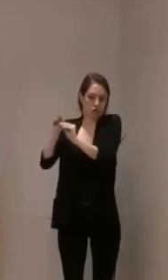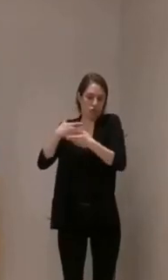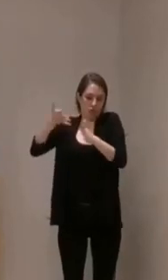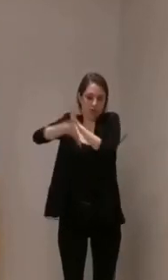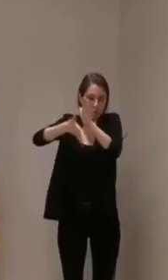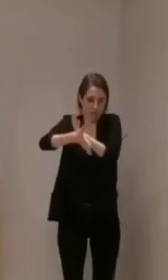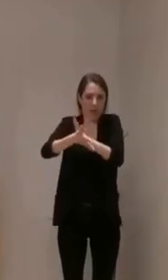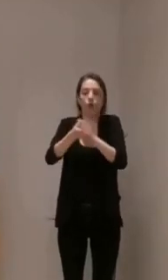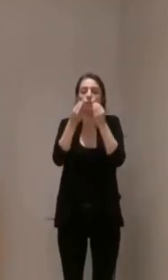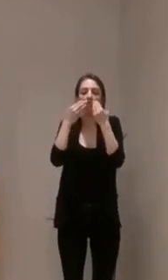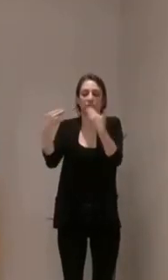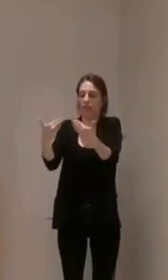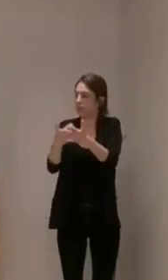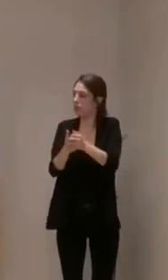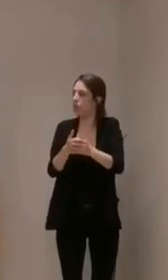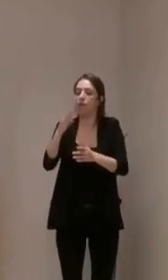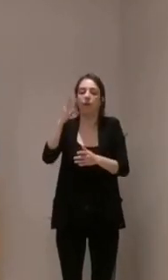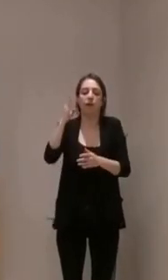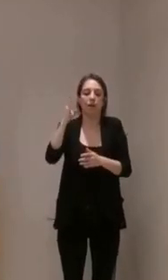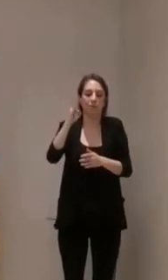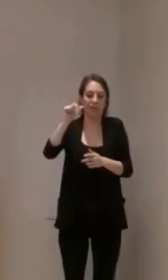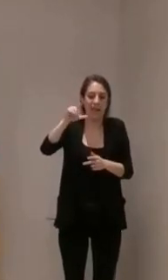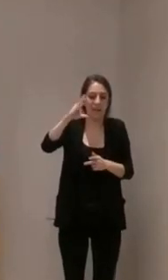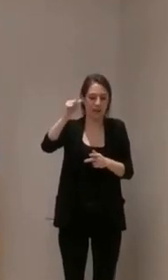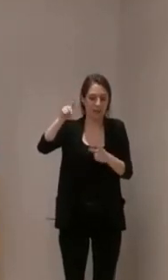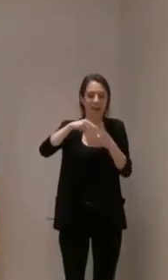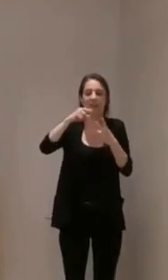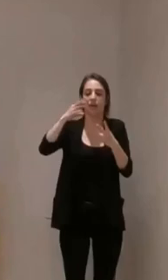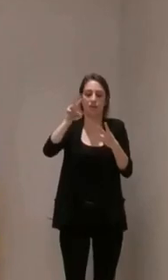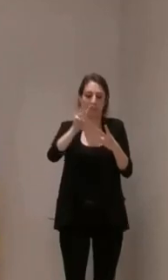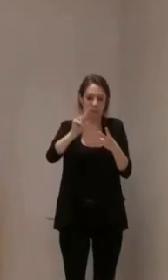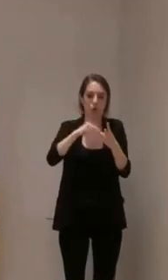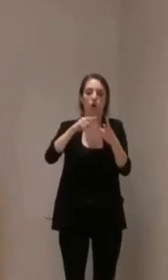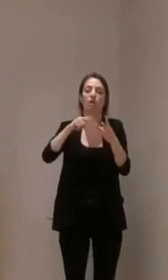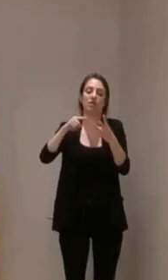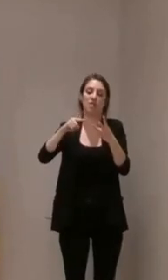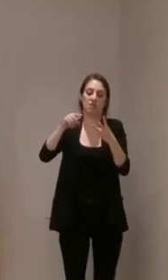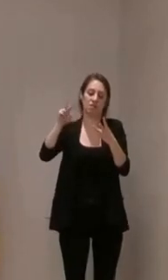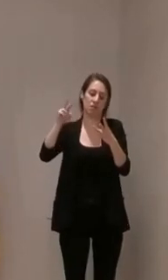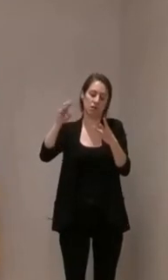i fer-nos pensar molt. La Pilar Rebaque, el Vicenç Villató, el Josep Cruanyes. Gràcies per venir.